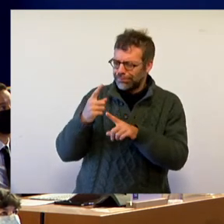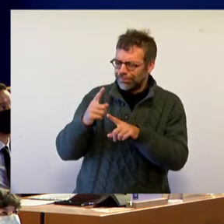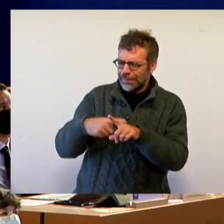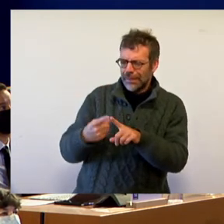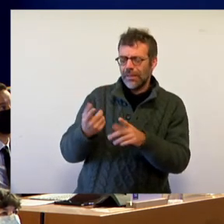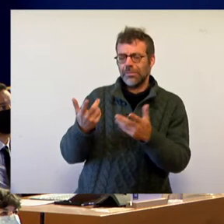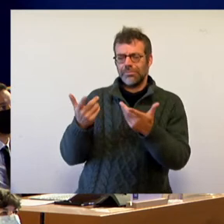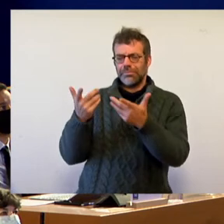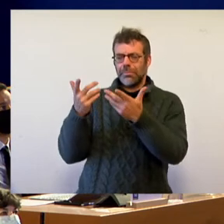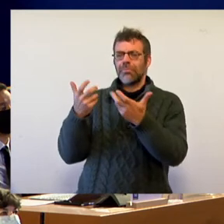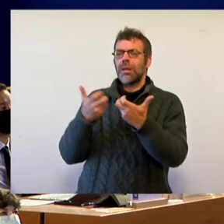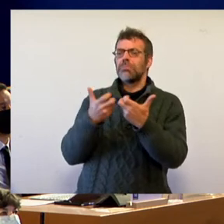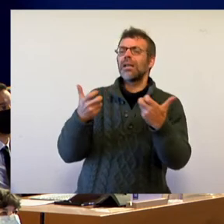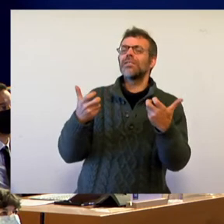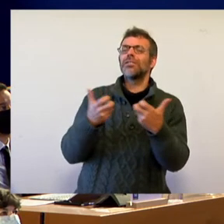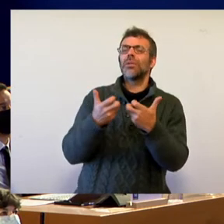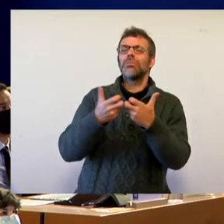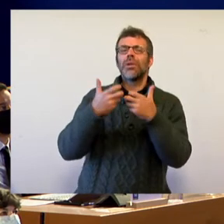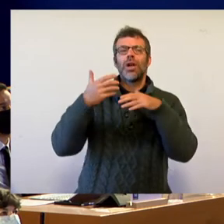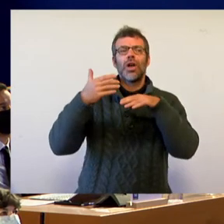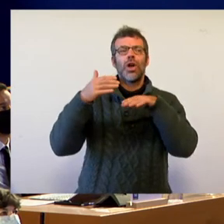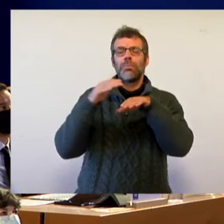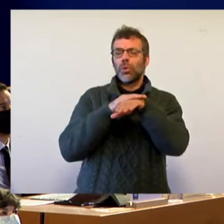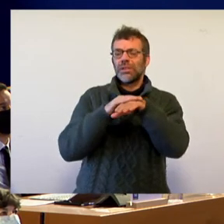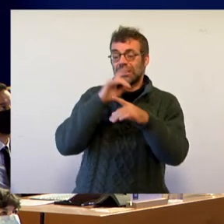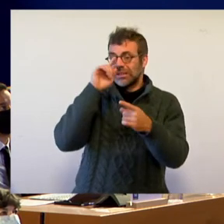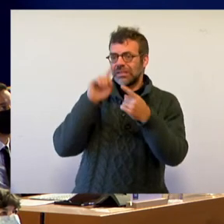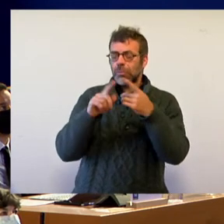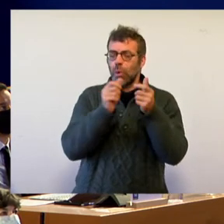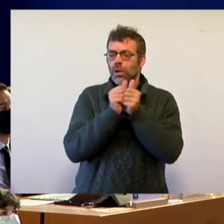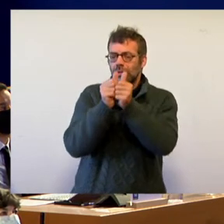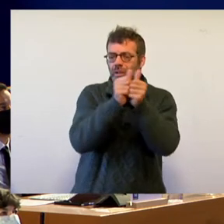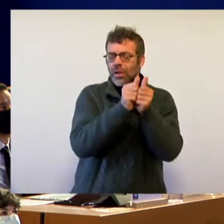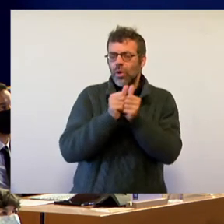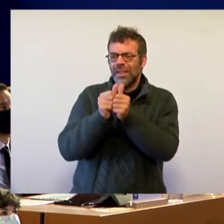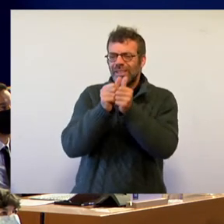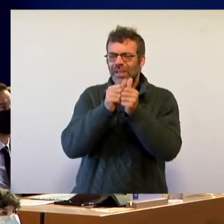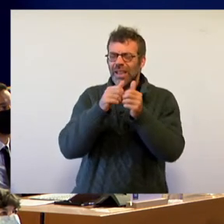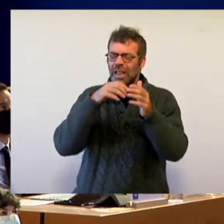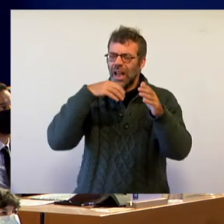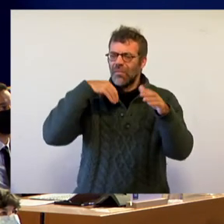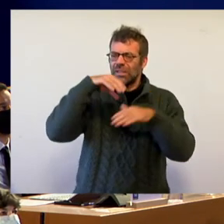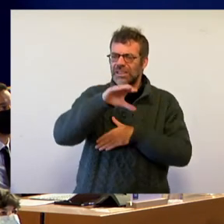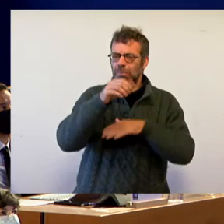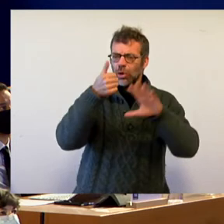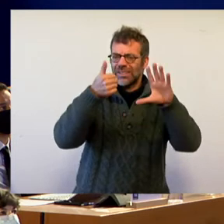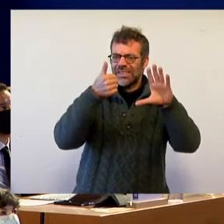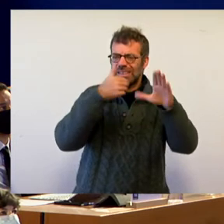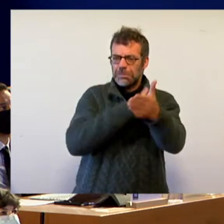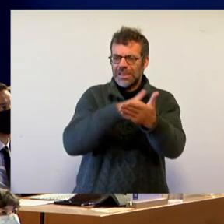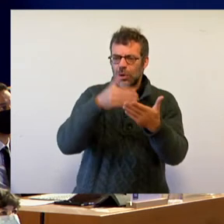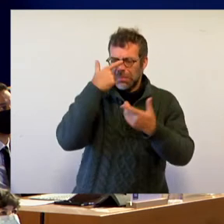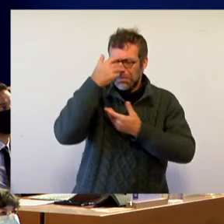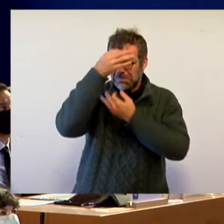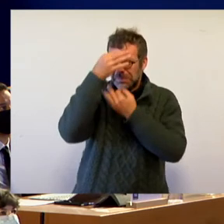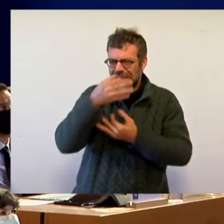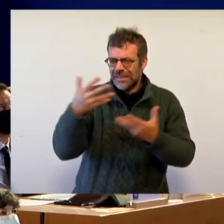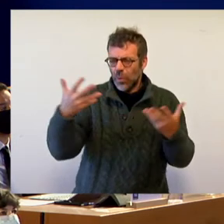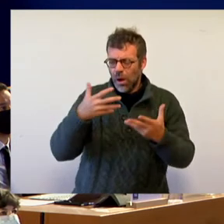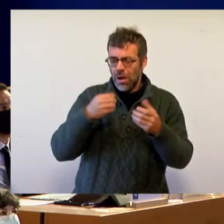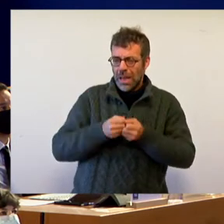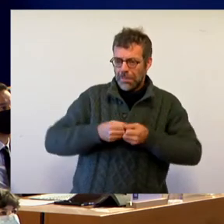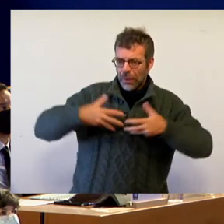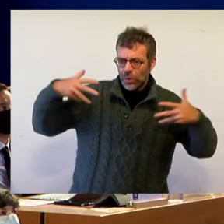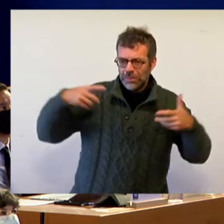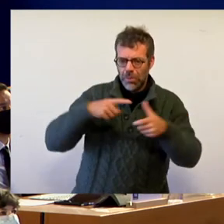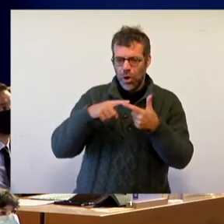haut. Par exemple, la politique foncière de la collectivité, 6 millions, ok, mais c'est pourquoi ? C'est pour les mobilités, c'est pour l'épanouissement, c'est pour la ville